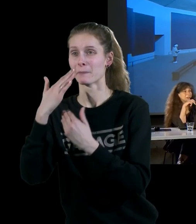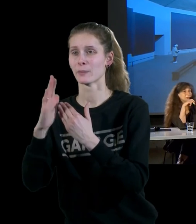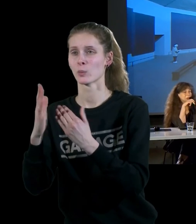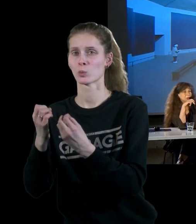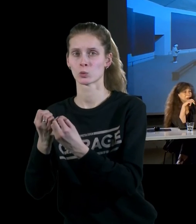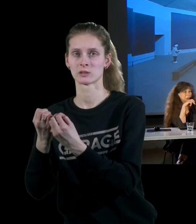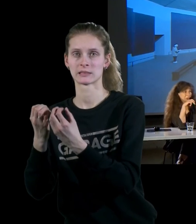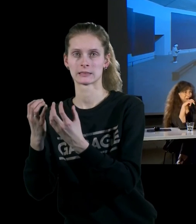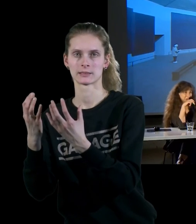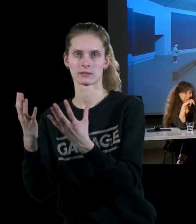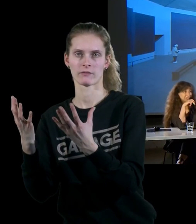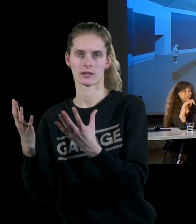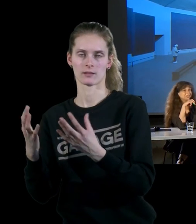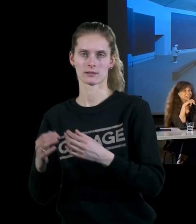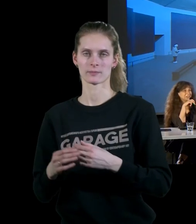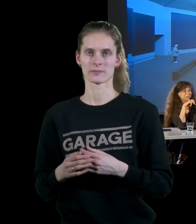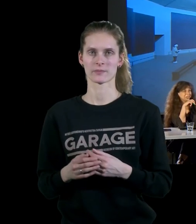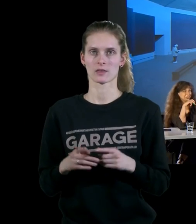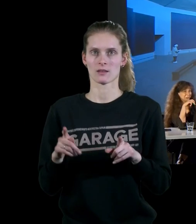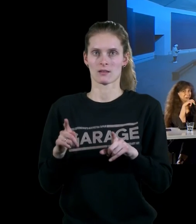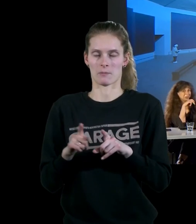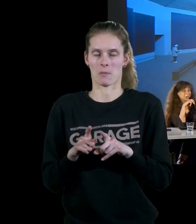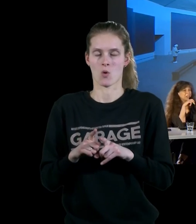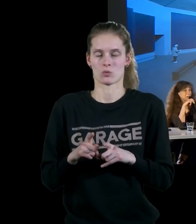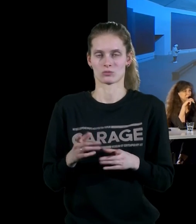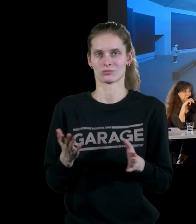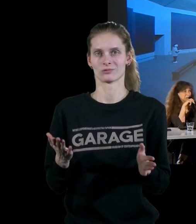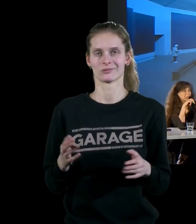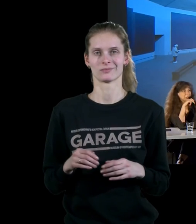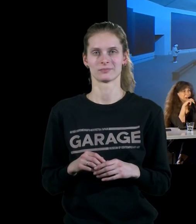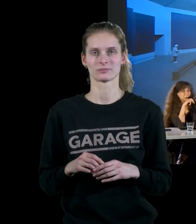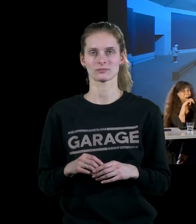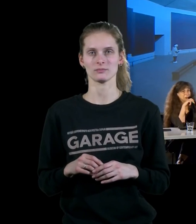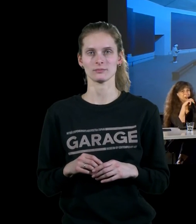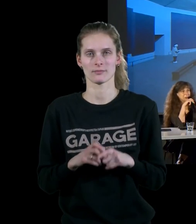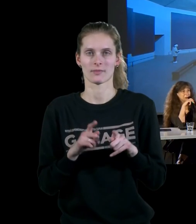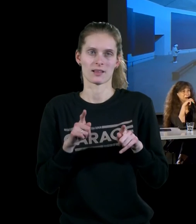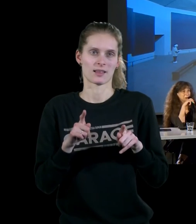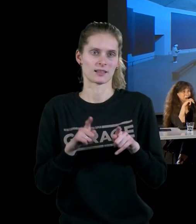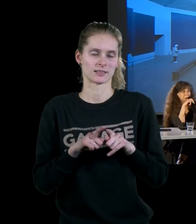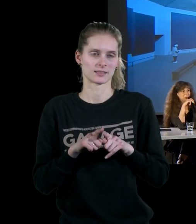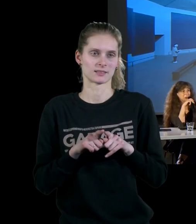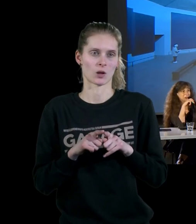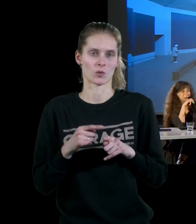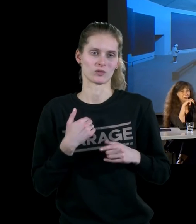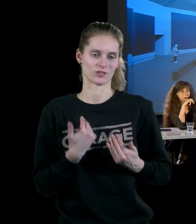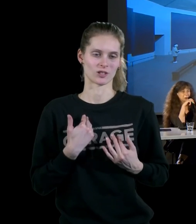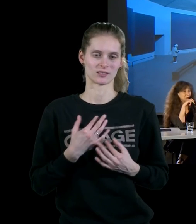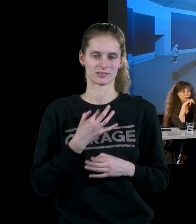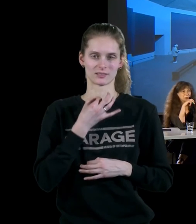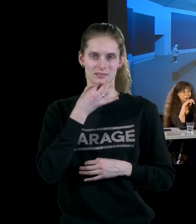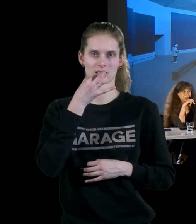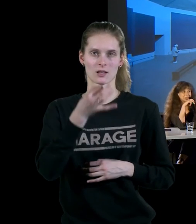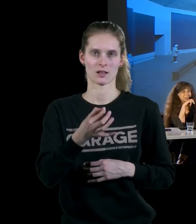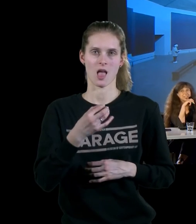идеальное соответствие крестного страстей Христовых. Да, вот, я вот это лирическое отступление себе позволила, я не